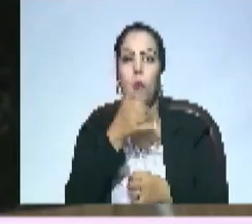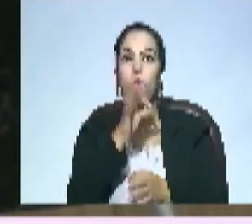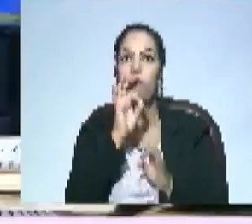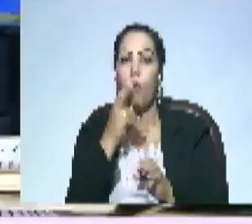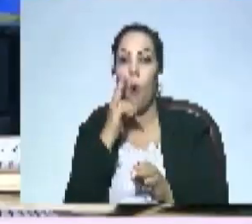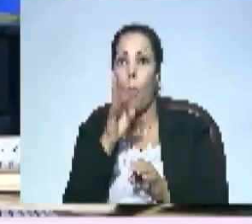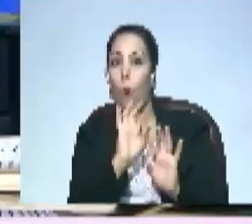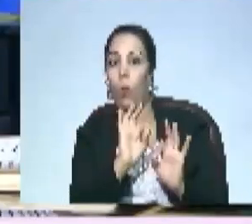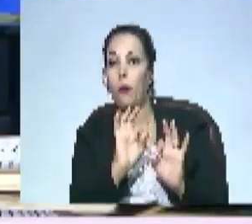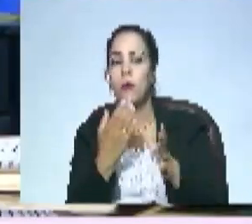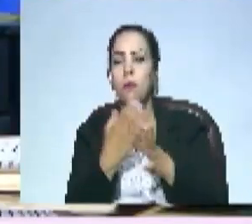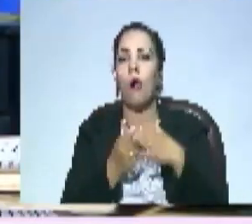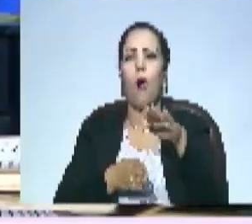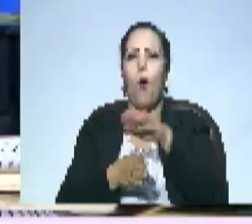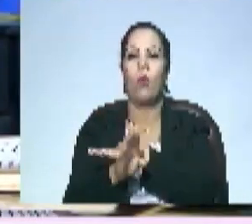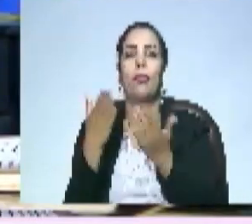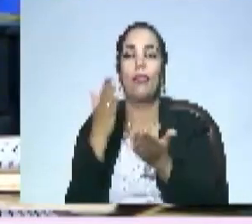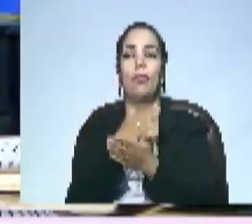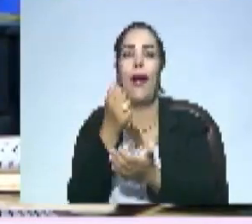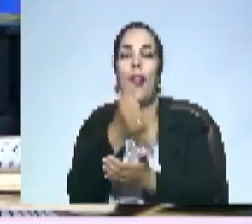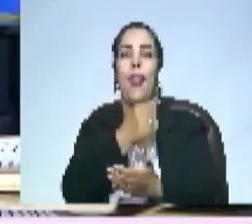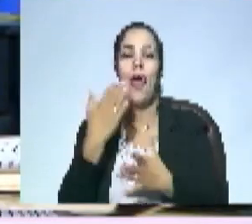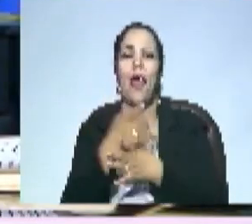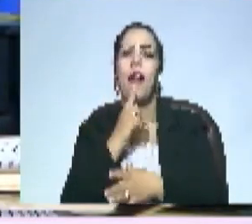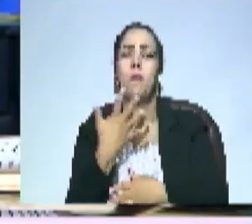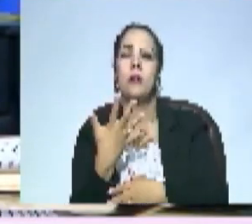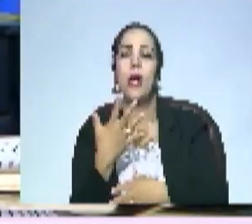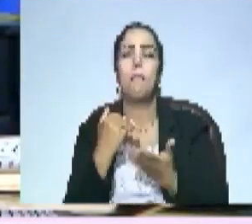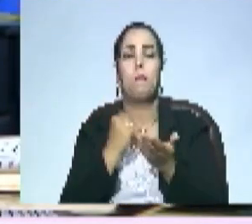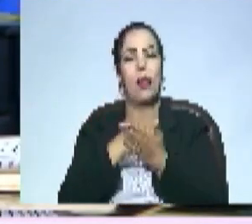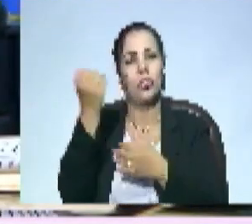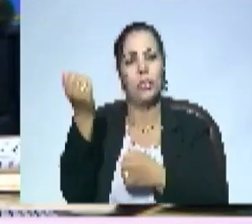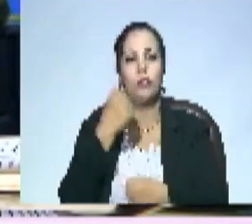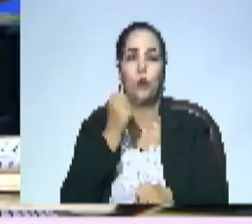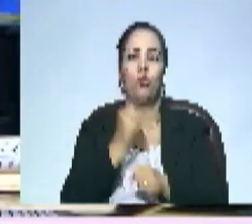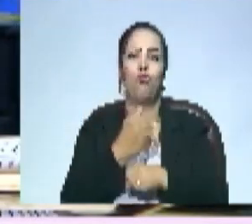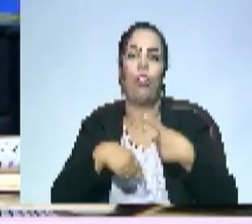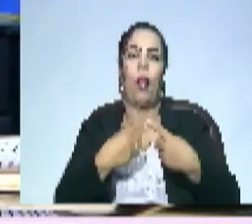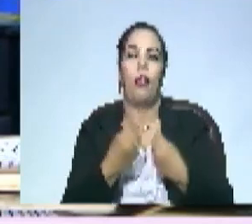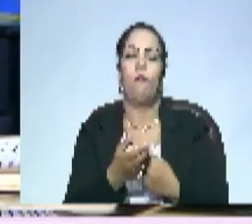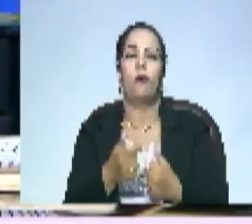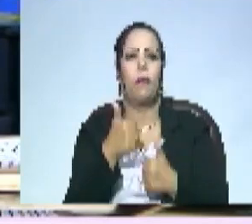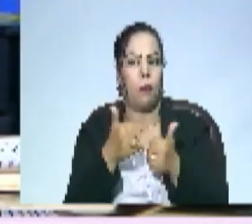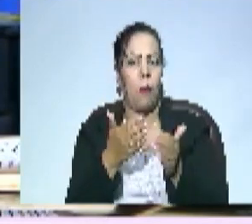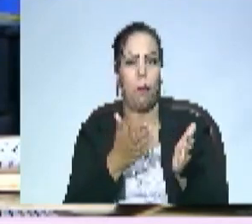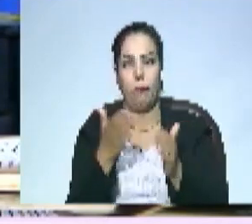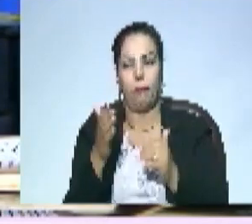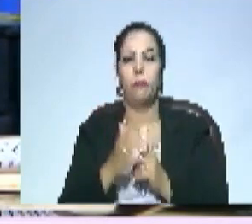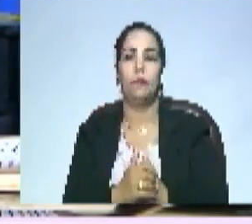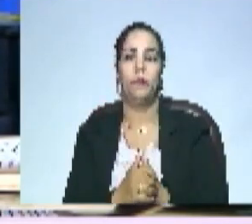دقاق وبعدين نطلعه ونشتغل بيه طيب